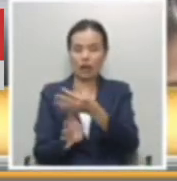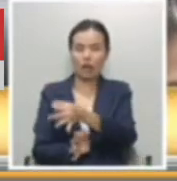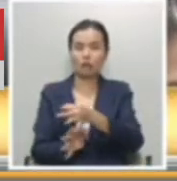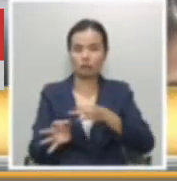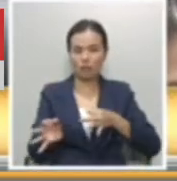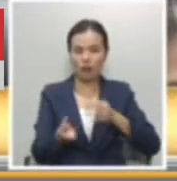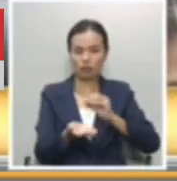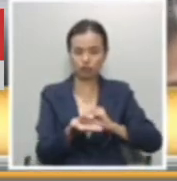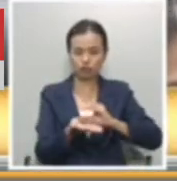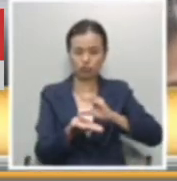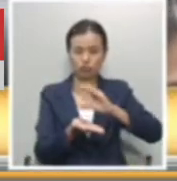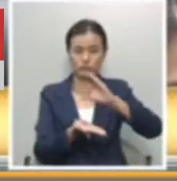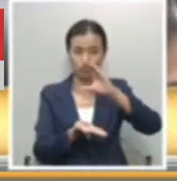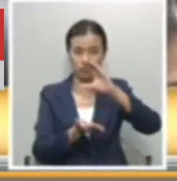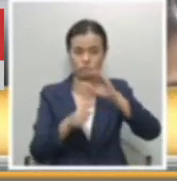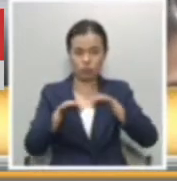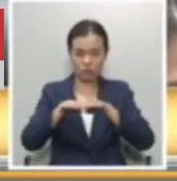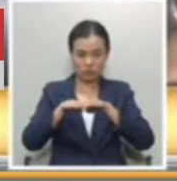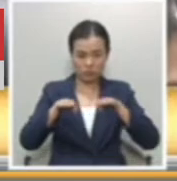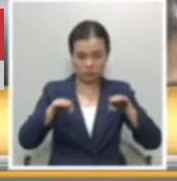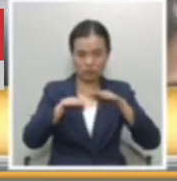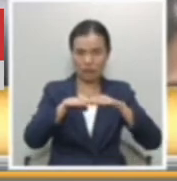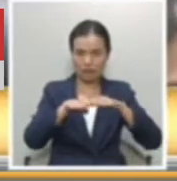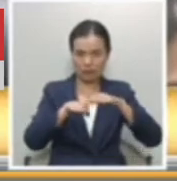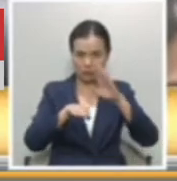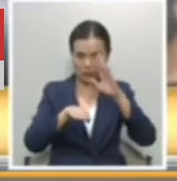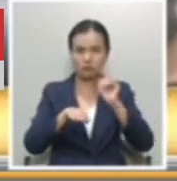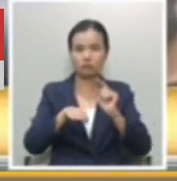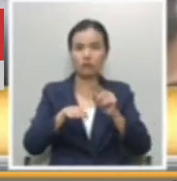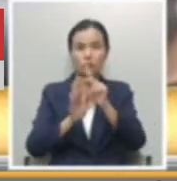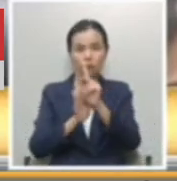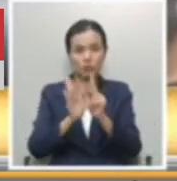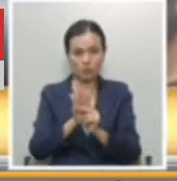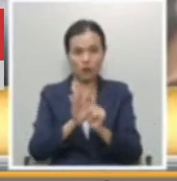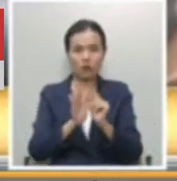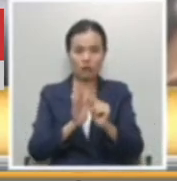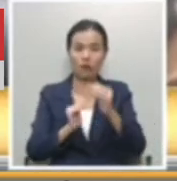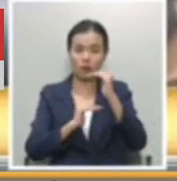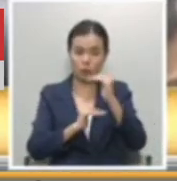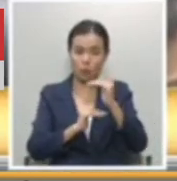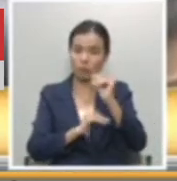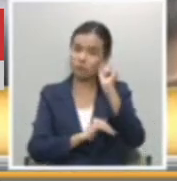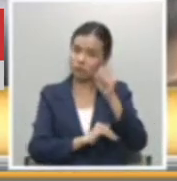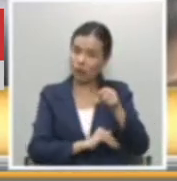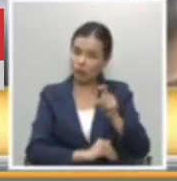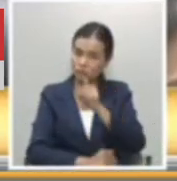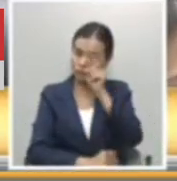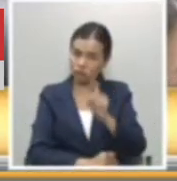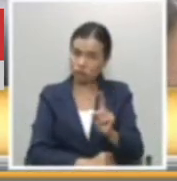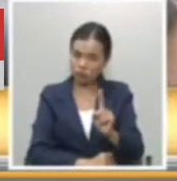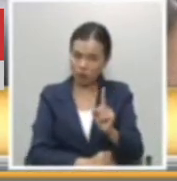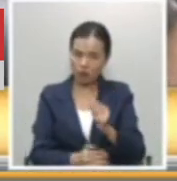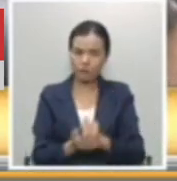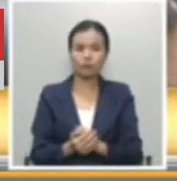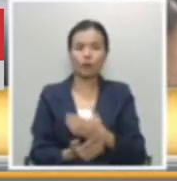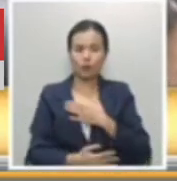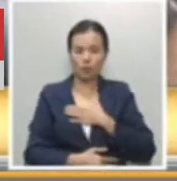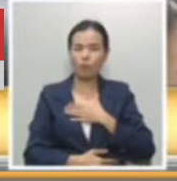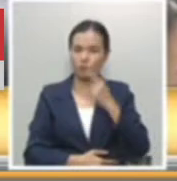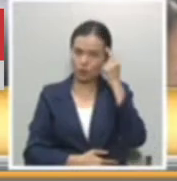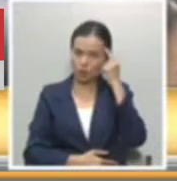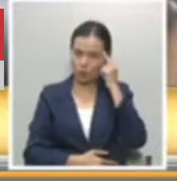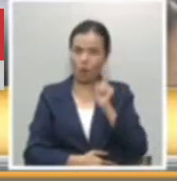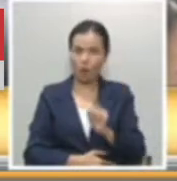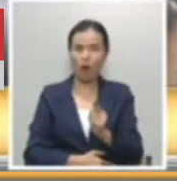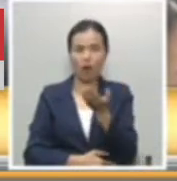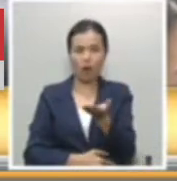สูงเกินกว่าที่เพดานกฎหมายกำหนดแล้วใช่หรือไม่นะครับเดี๋ยวผมคิดว่าคงจะต้องมีคนมา